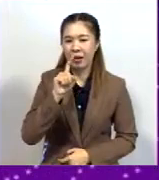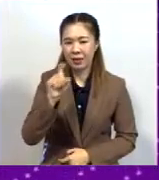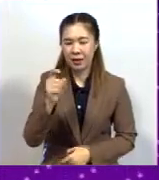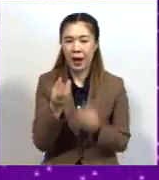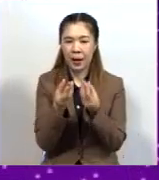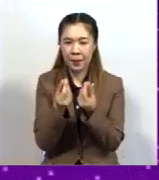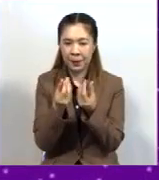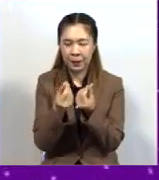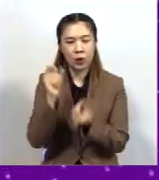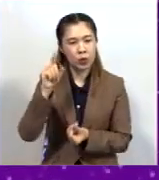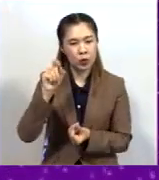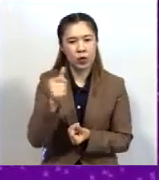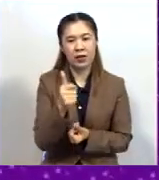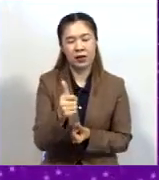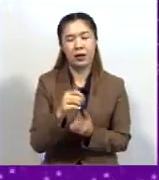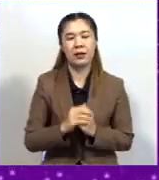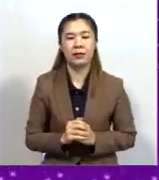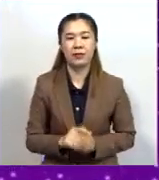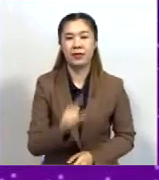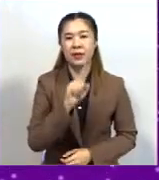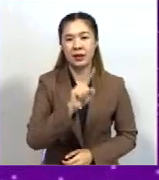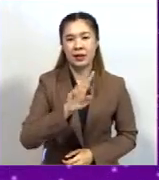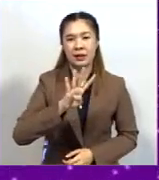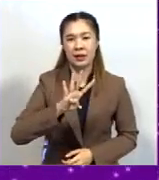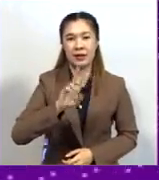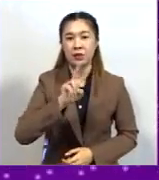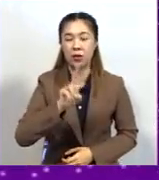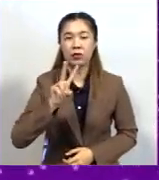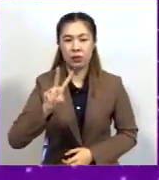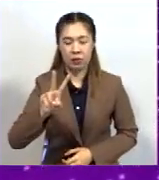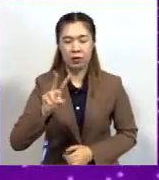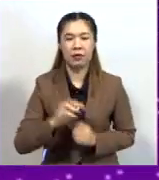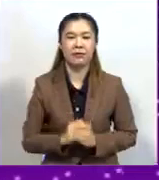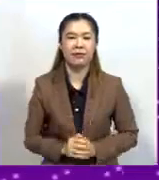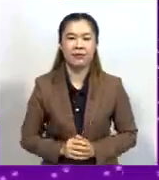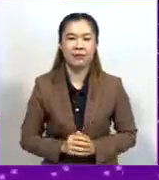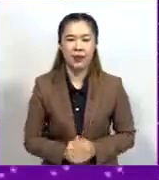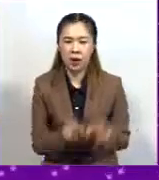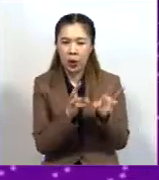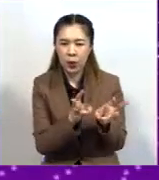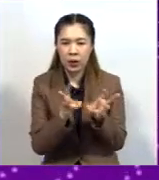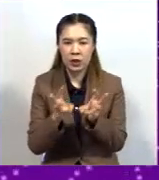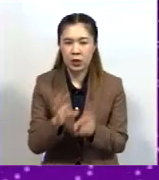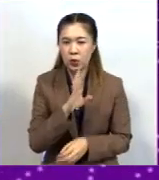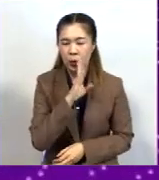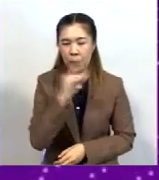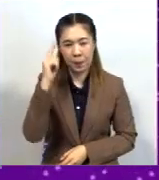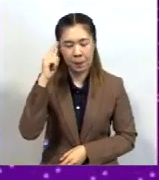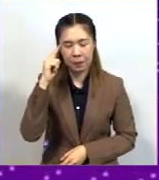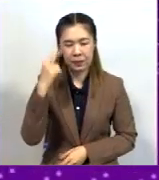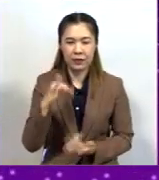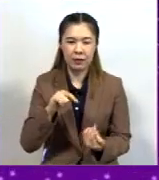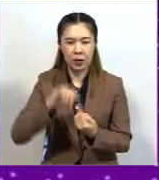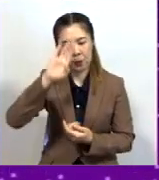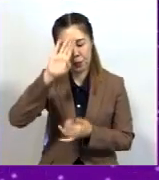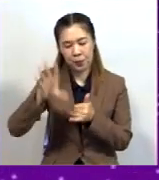สายด่วนกรมควบคุมโรคนะคะ1422 ใช่ค่ะ อีกวิธีหนึ่งถ้าเกิดว่าเรายังไม่เป็นก็ป้องกันตัว